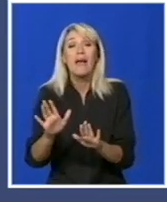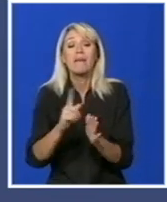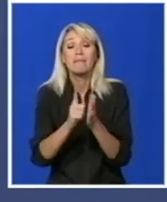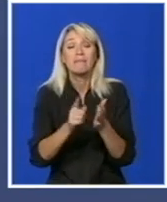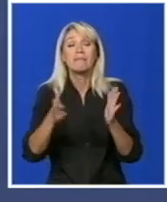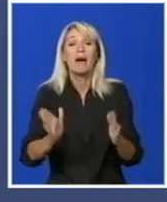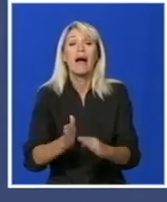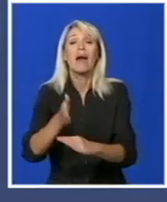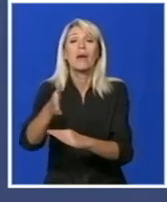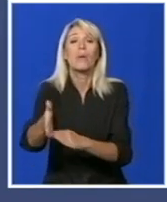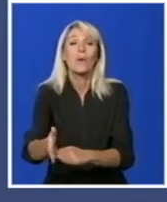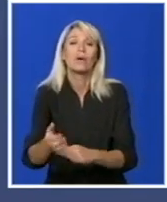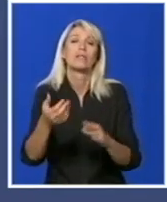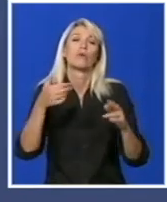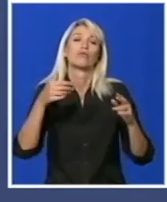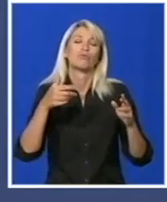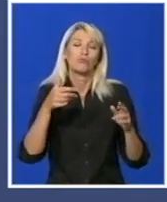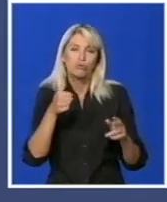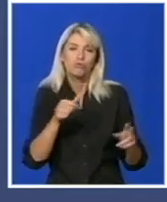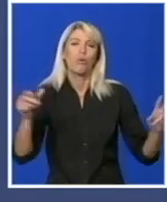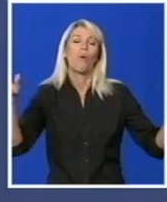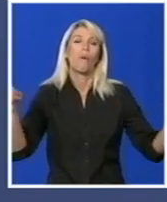ušli što je god moguće više rasterećeni,